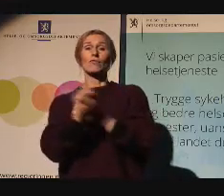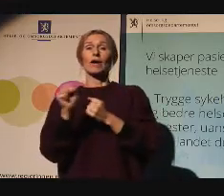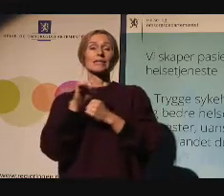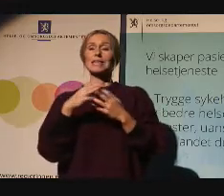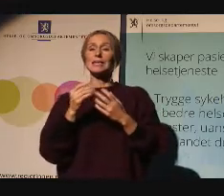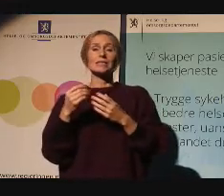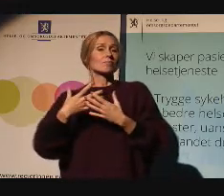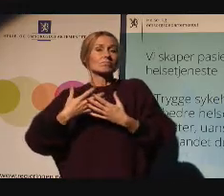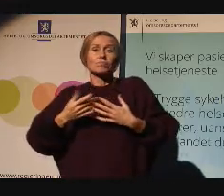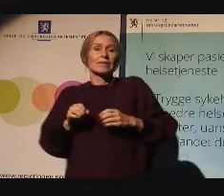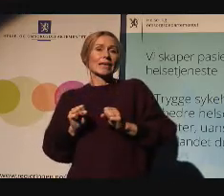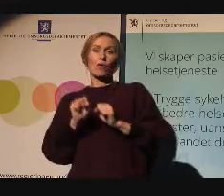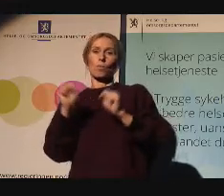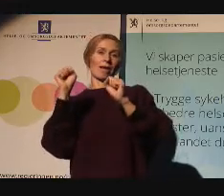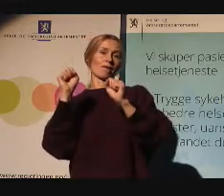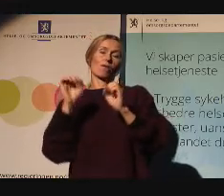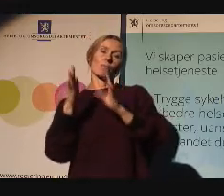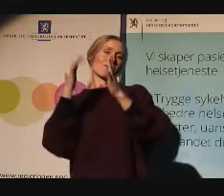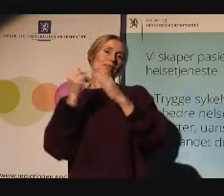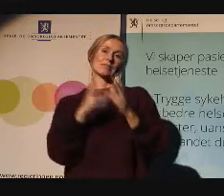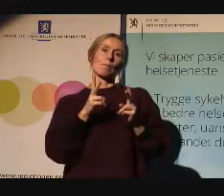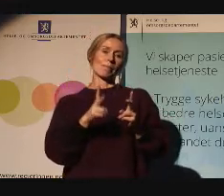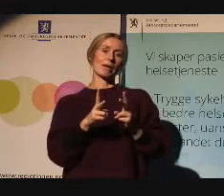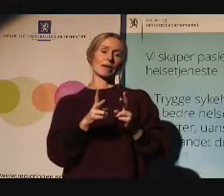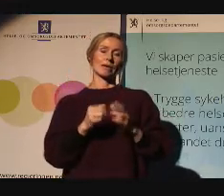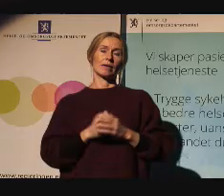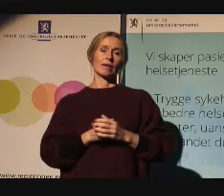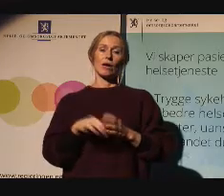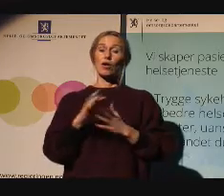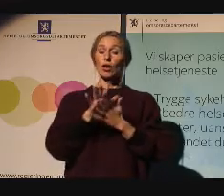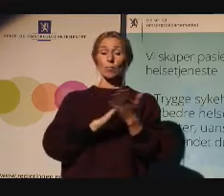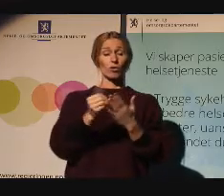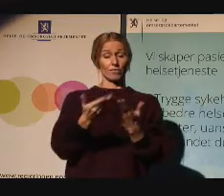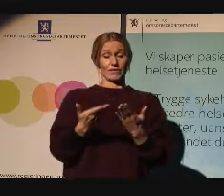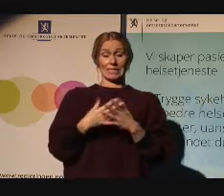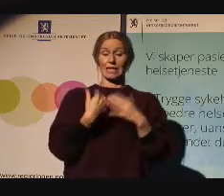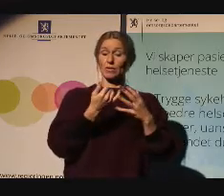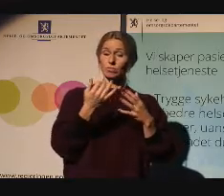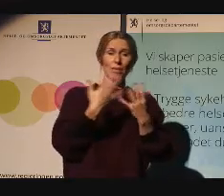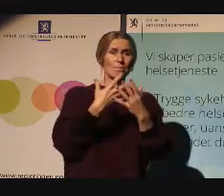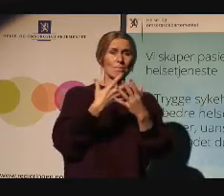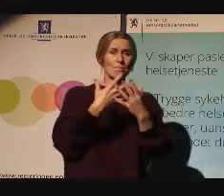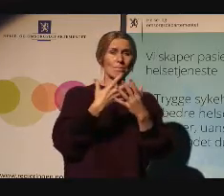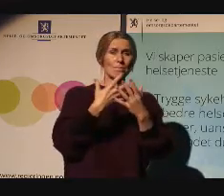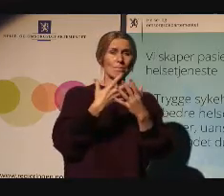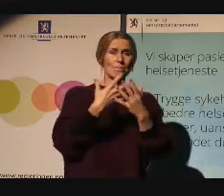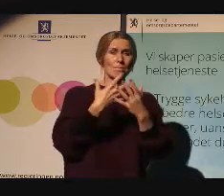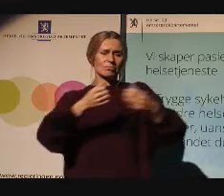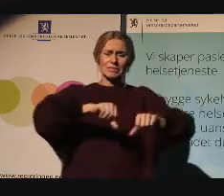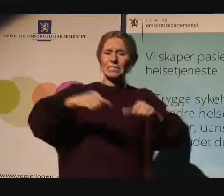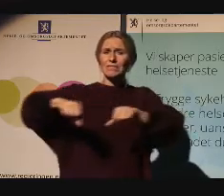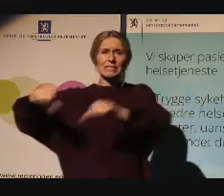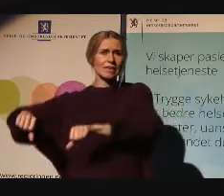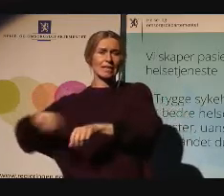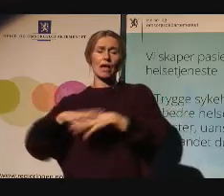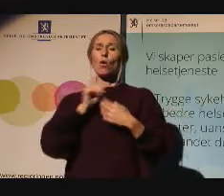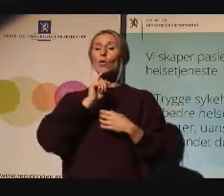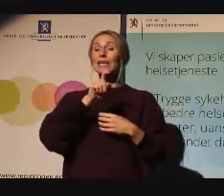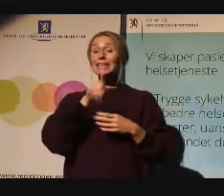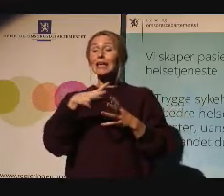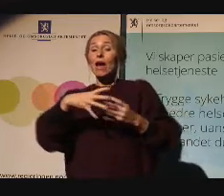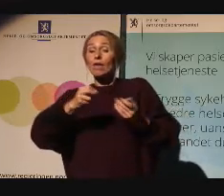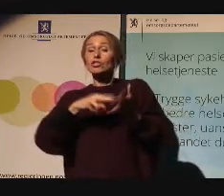Ida har gjort. Og rapporten viser at det svikt i mange ledd, og kritikken av systemet, ja, den